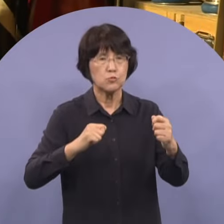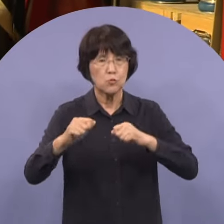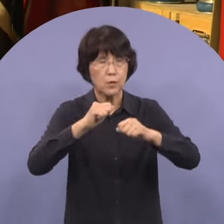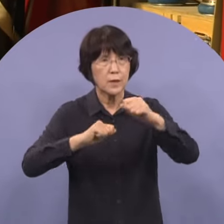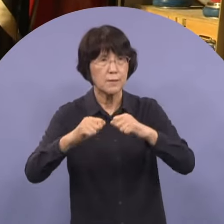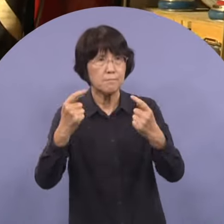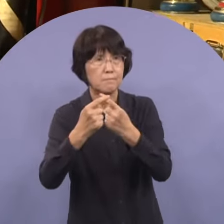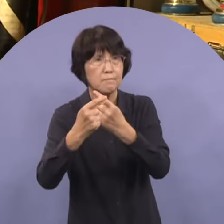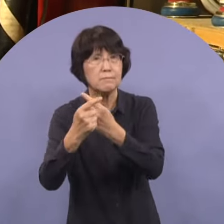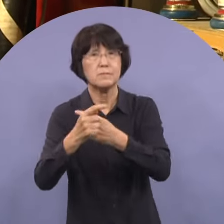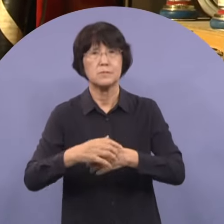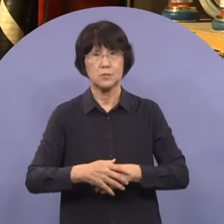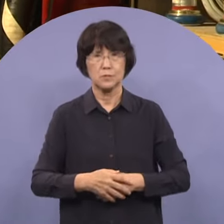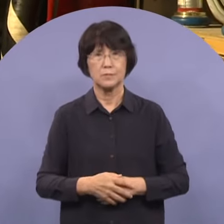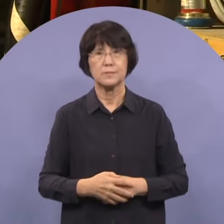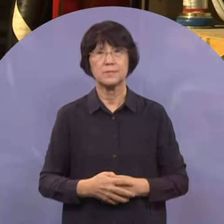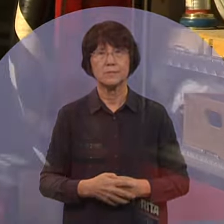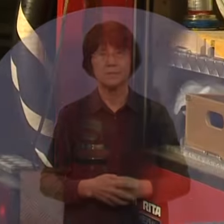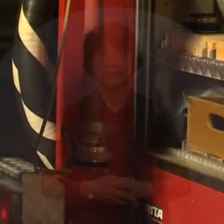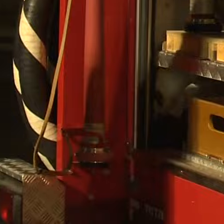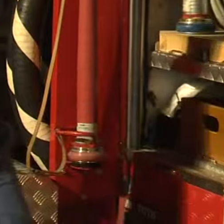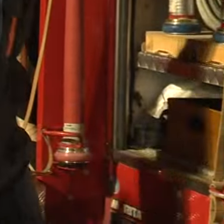く。